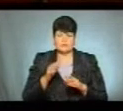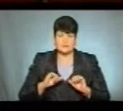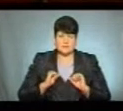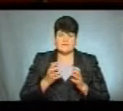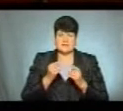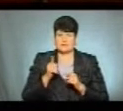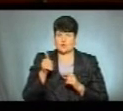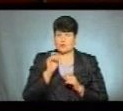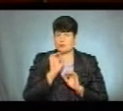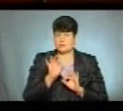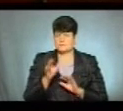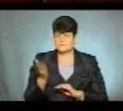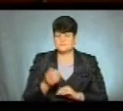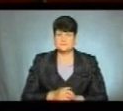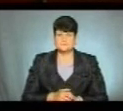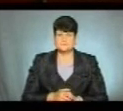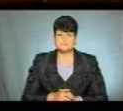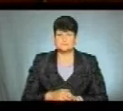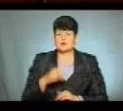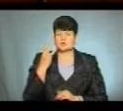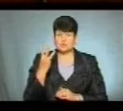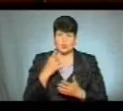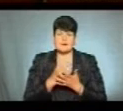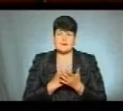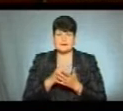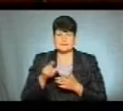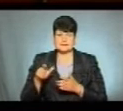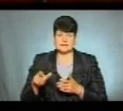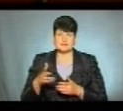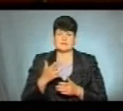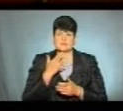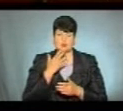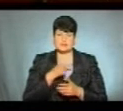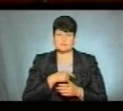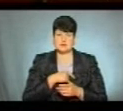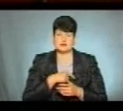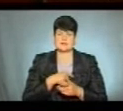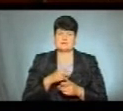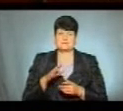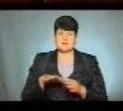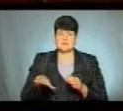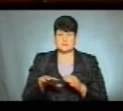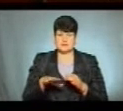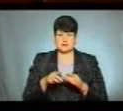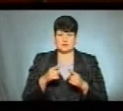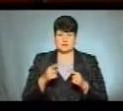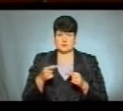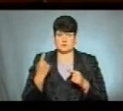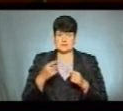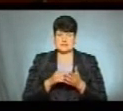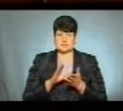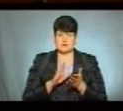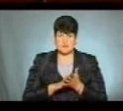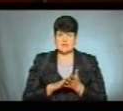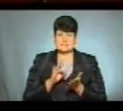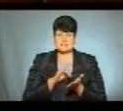взяти в нього коментар. Трьох кандидатів у народні депутати на одномандатних виборчих округах Тернопільщини зареєструвала